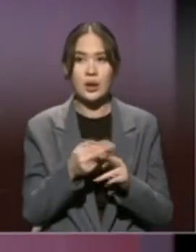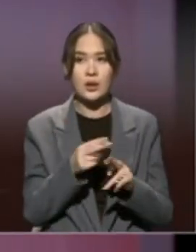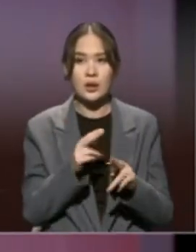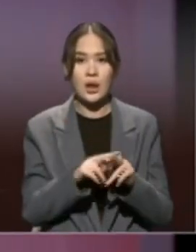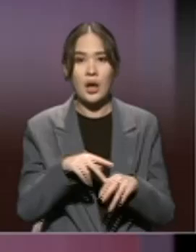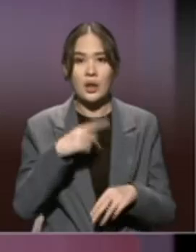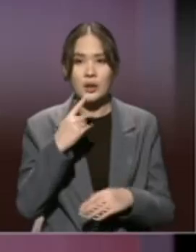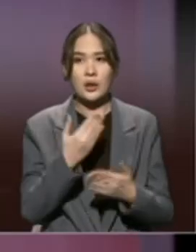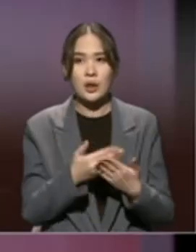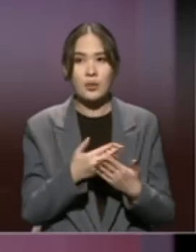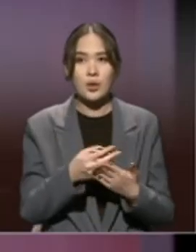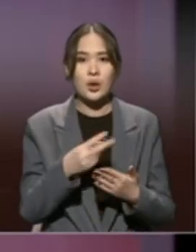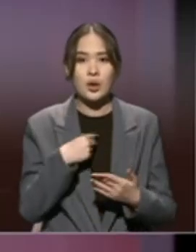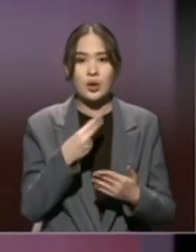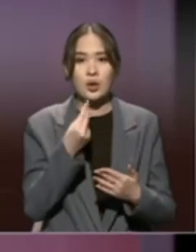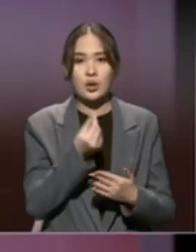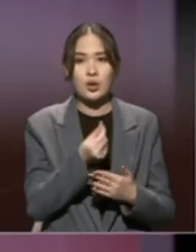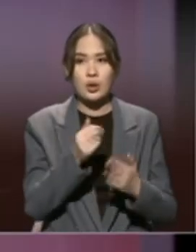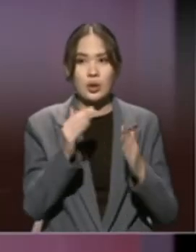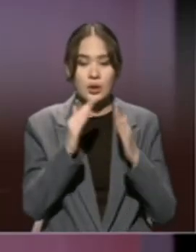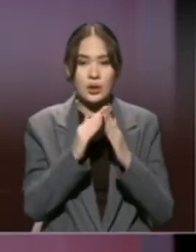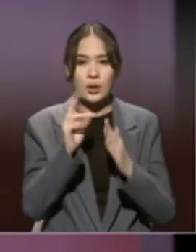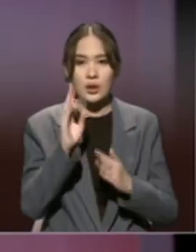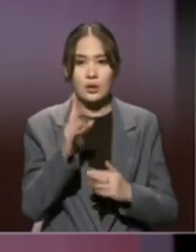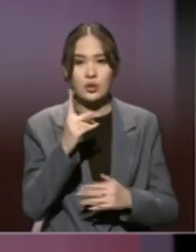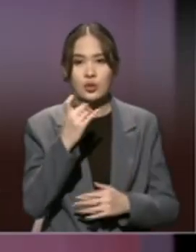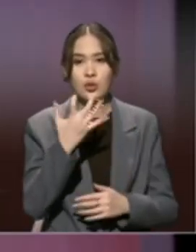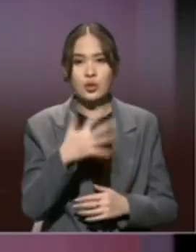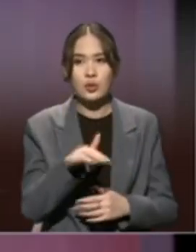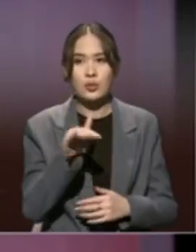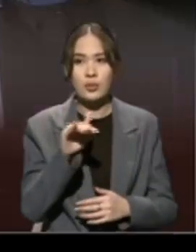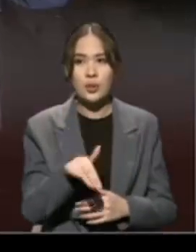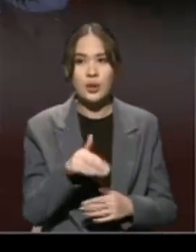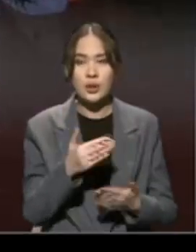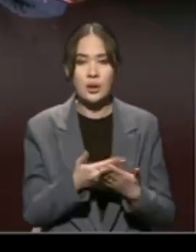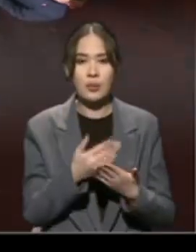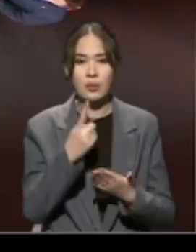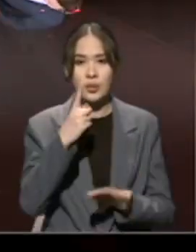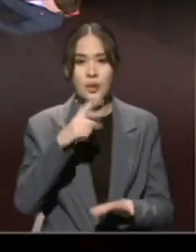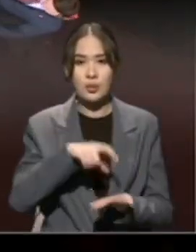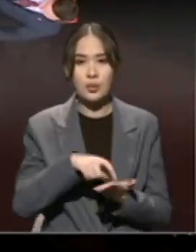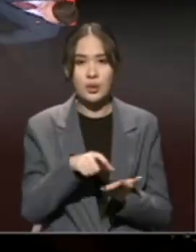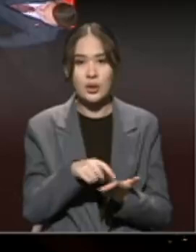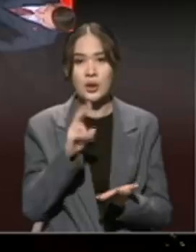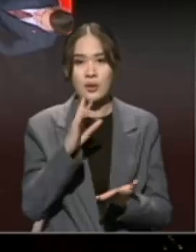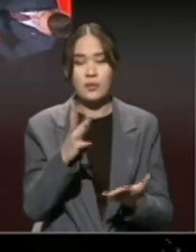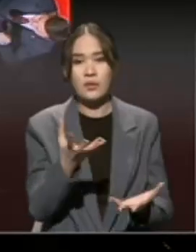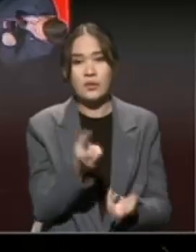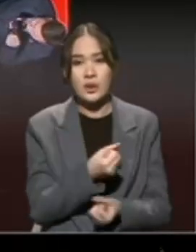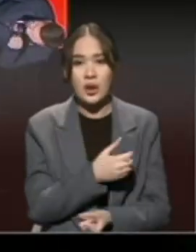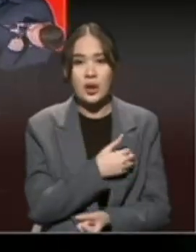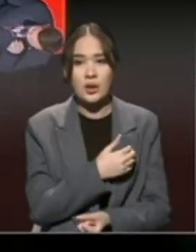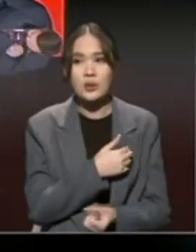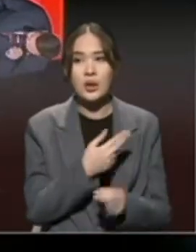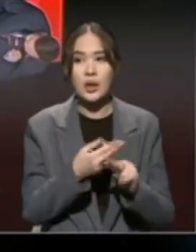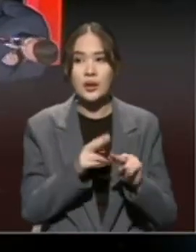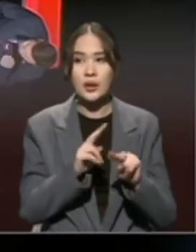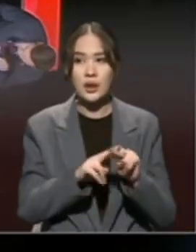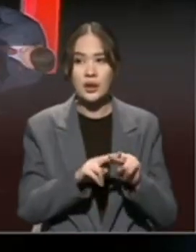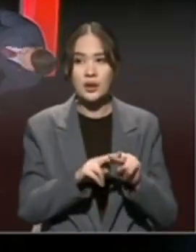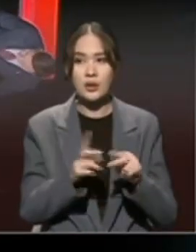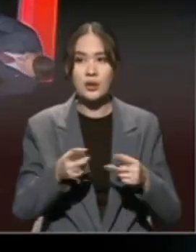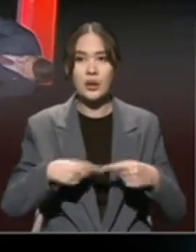кемінде айтатыны менің үйге төлеп отырғаным 150 мың деп. 150 мыңға хотя бы бір бөлме үй алып алайыншы дейді да, сол үшін нарық қазірдің